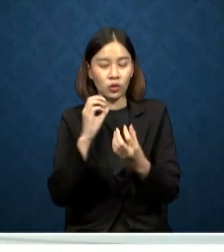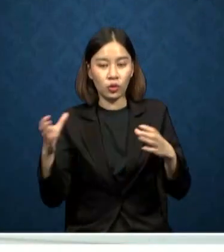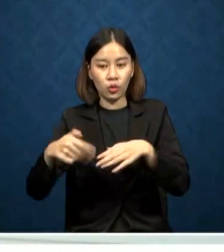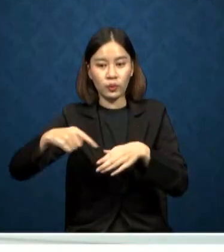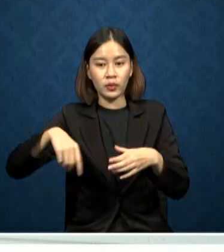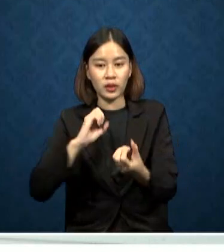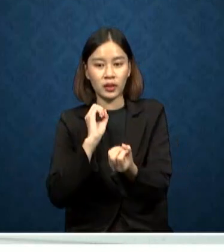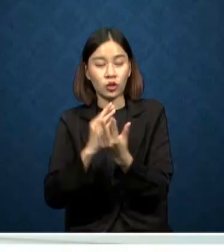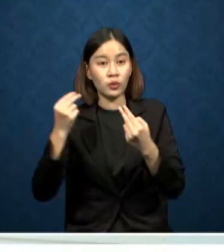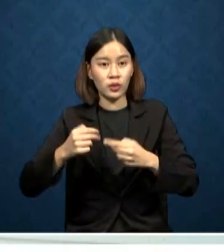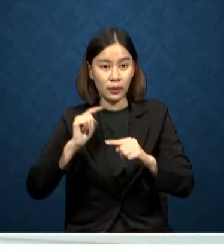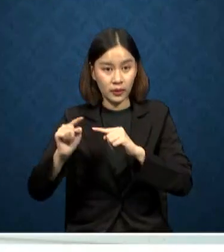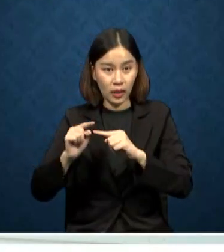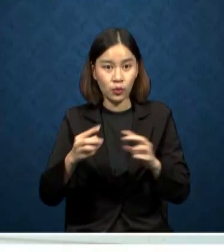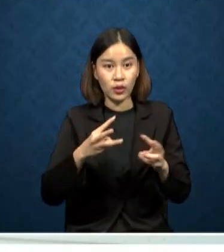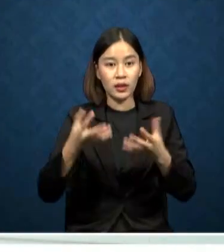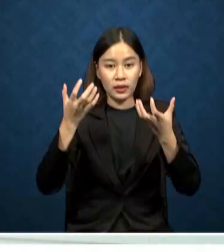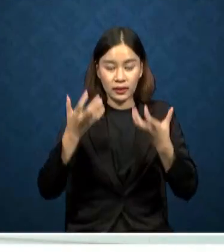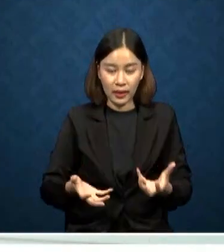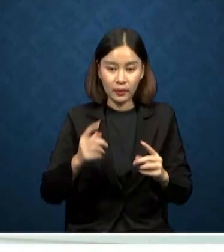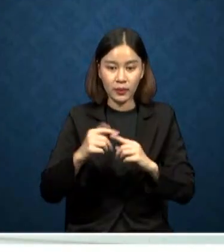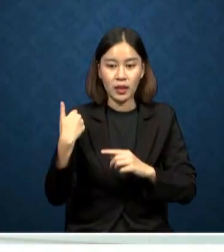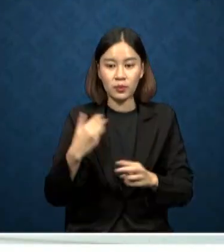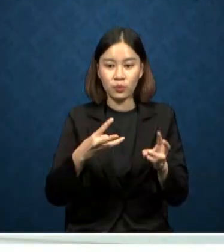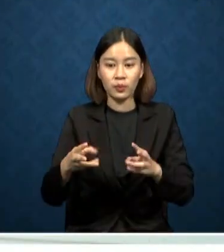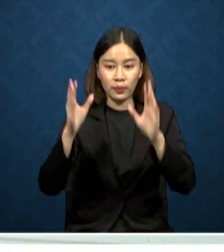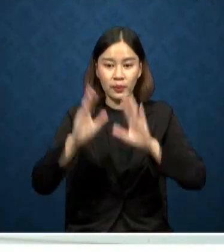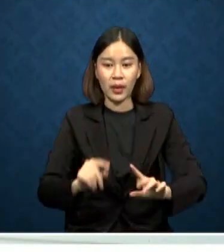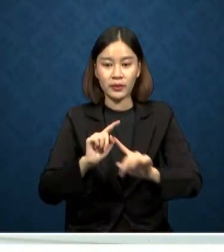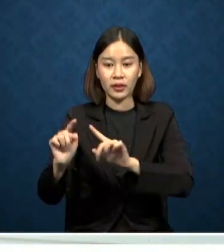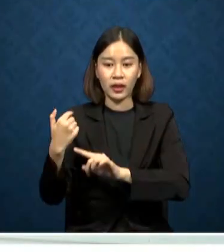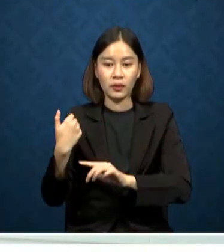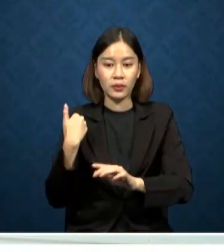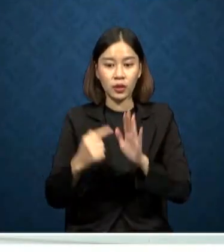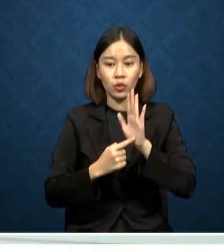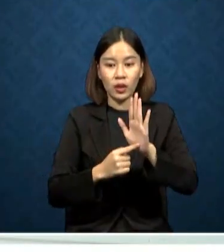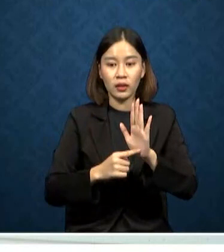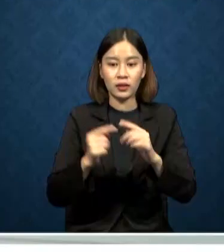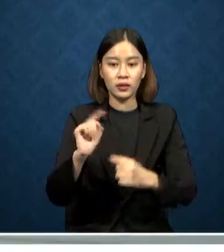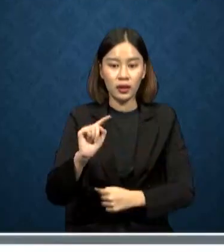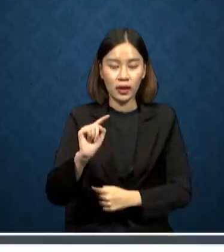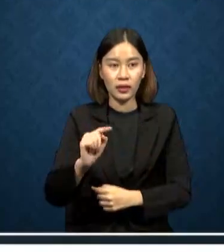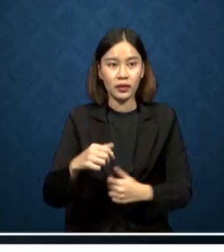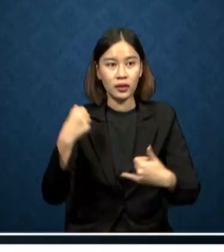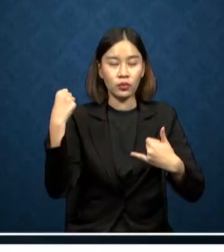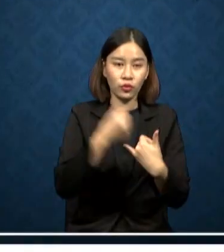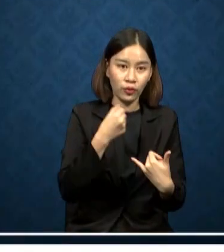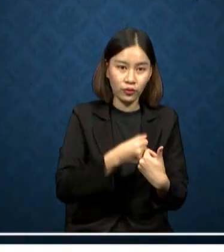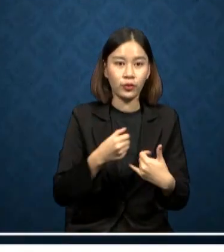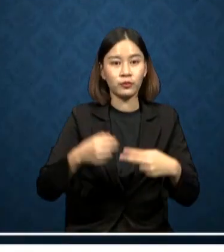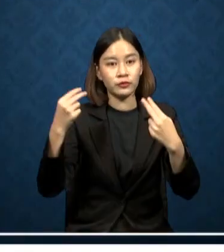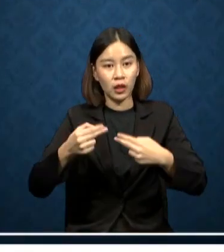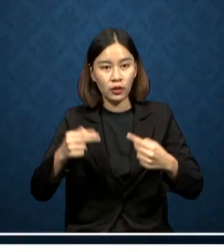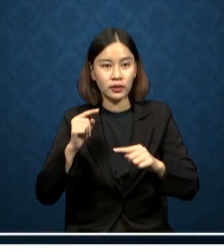ลบรูปแบบควรนแ่ในพนที่มีหลรปแบบาทีเช่นการจมตี การทำลาย การทำ